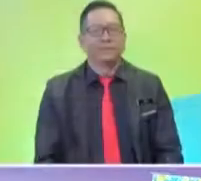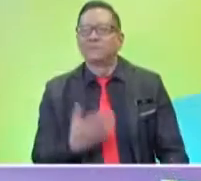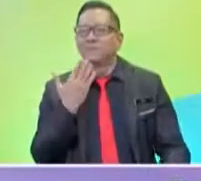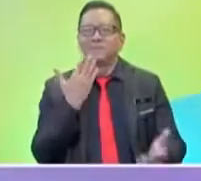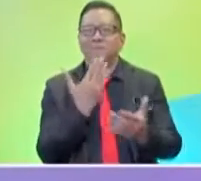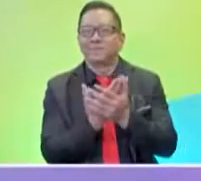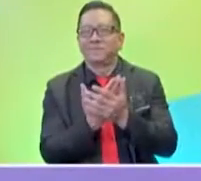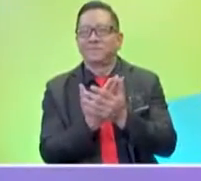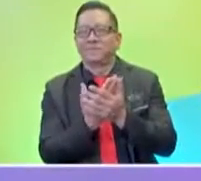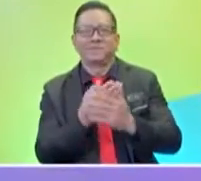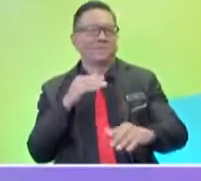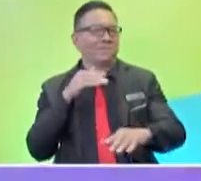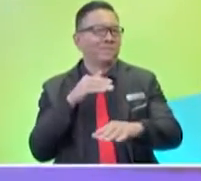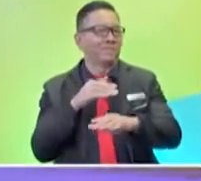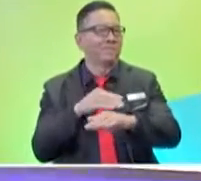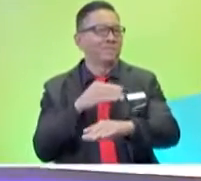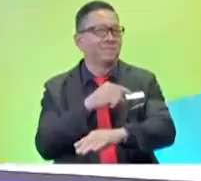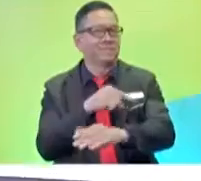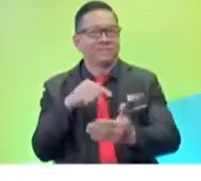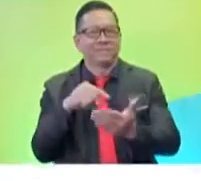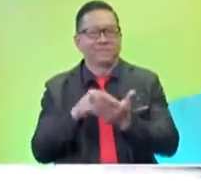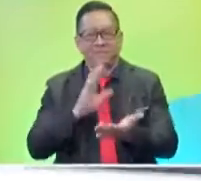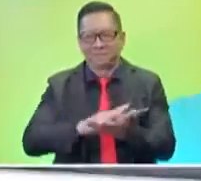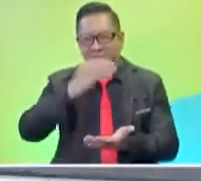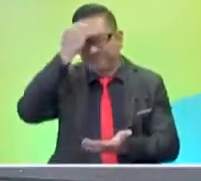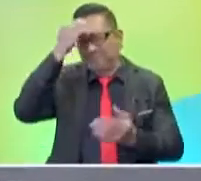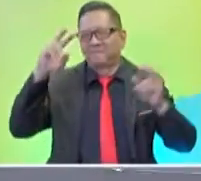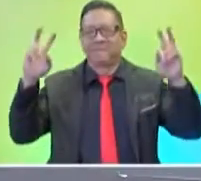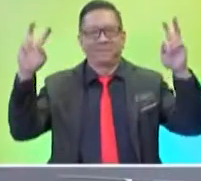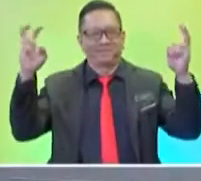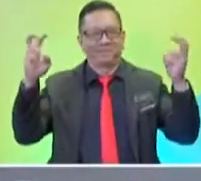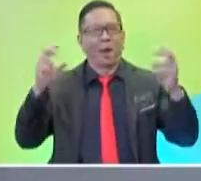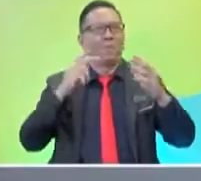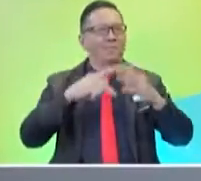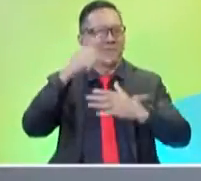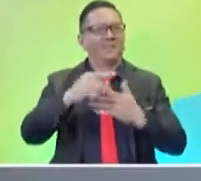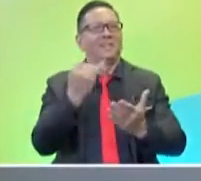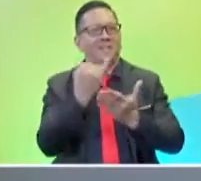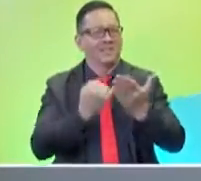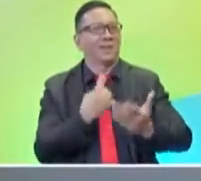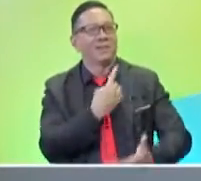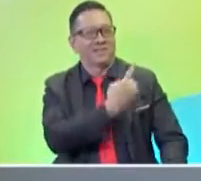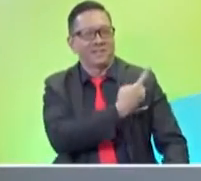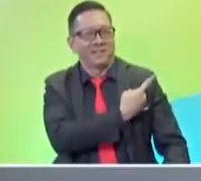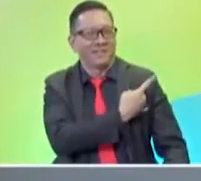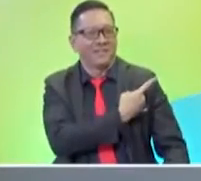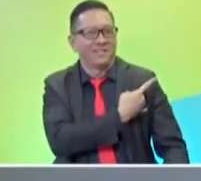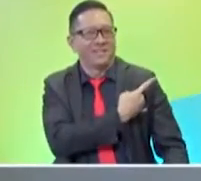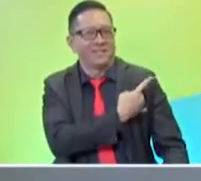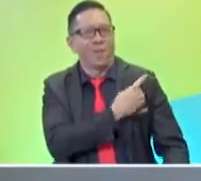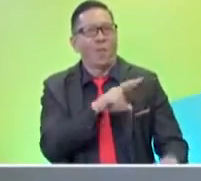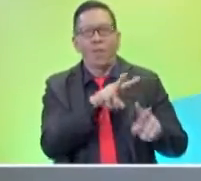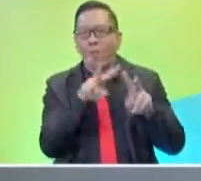Baiklah, di mana pada hari ini kita nak belajar, tajuknya ialah Projek Seni Kami. Sebab tu dekat depan ni